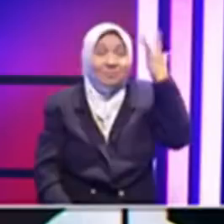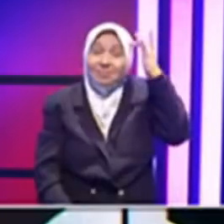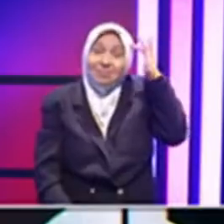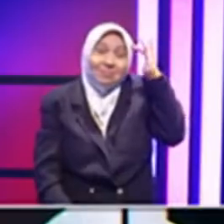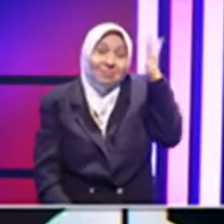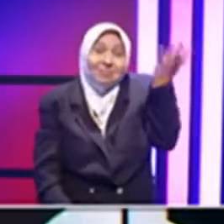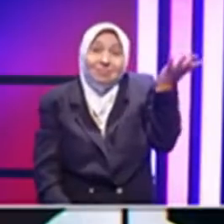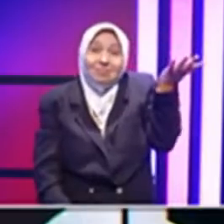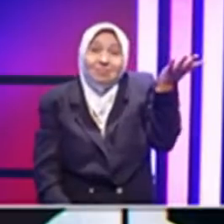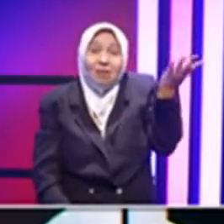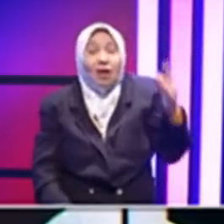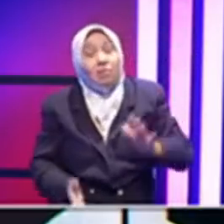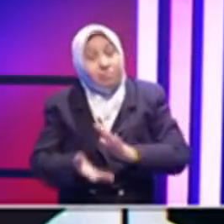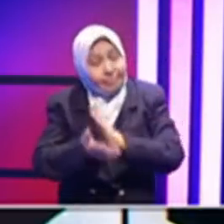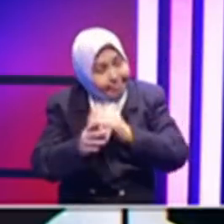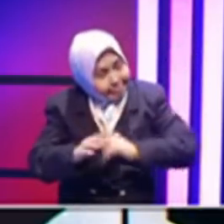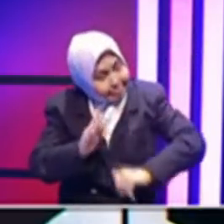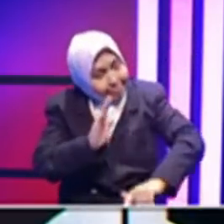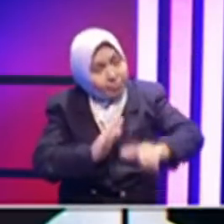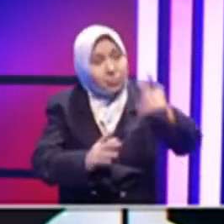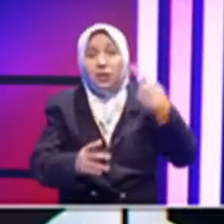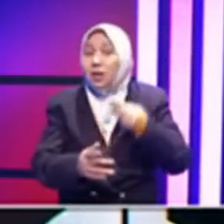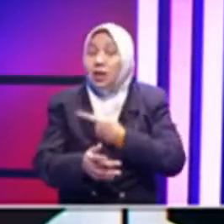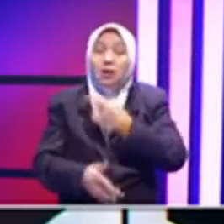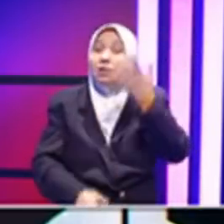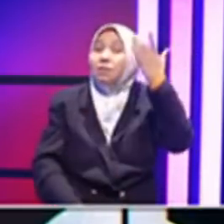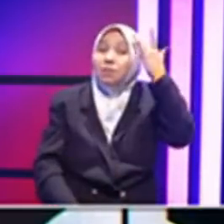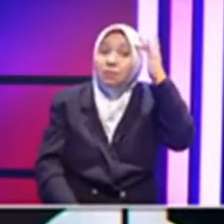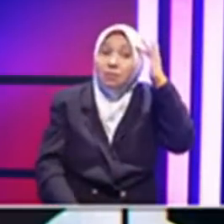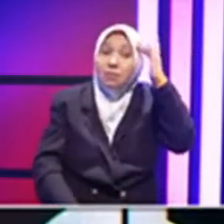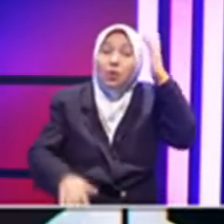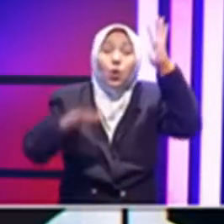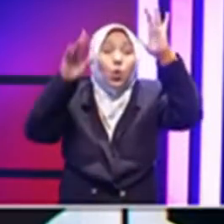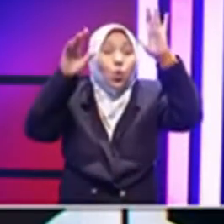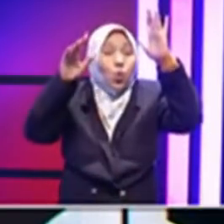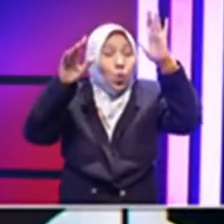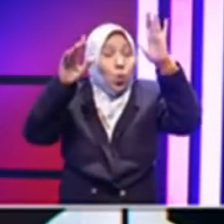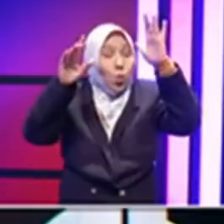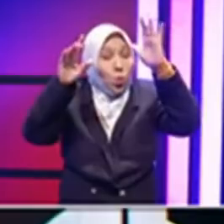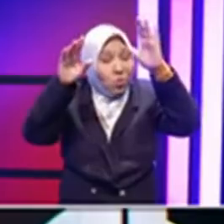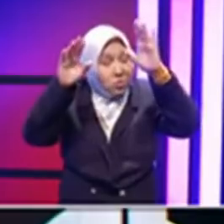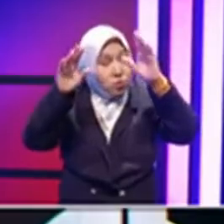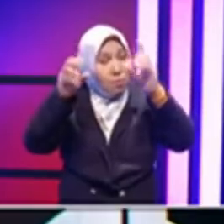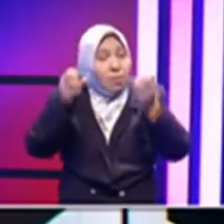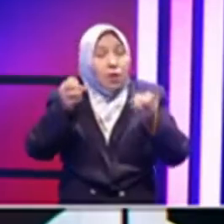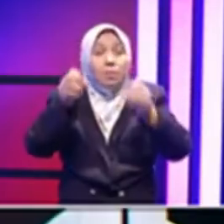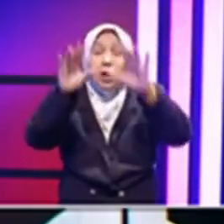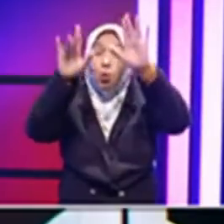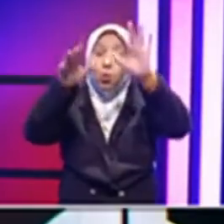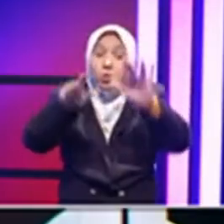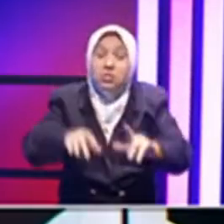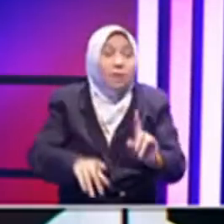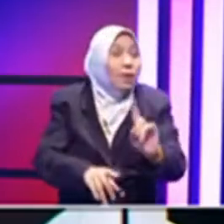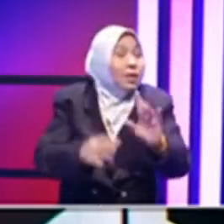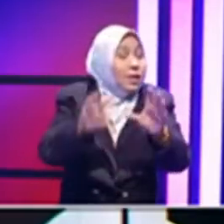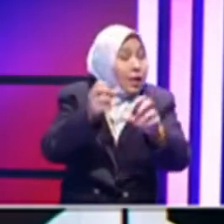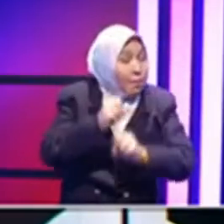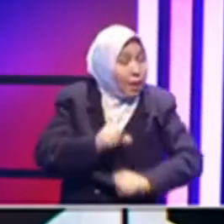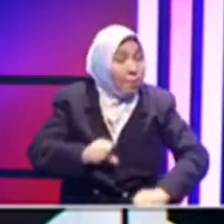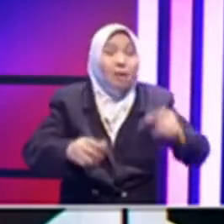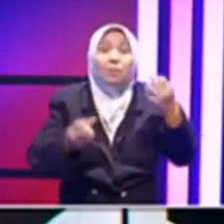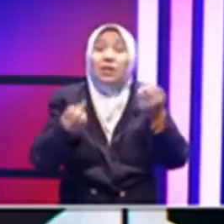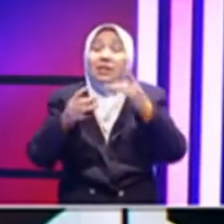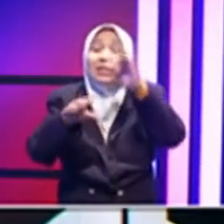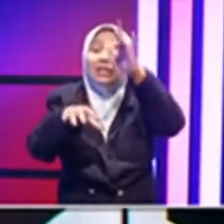Malah lebih daripada itu, sebenarnya kita pun tak tahu hujan mana yang kita dapat, berapa titis hujan yang akan sampai masuk ke dalam tubuh